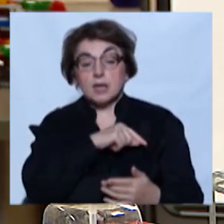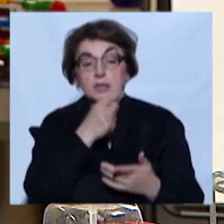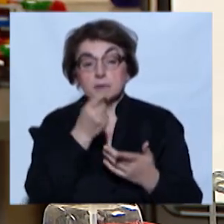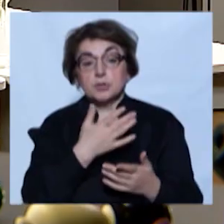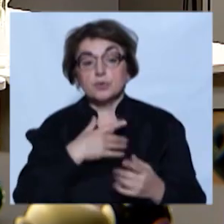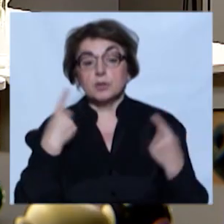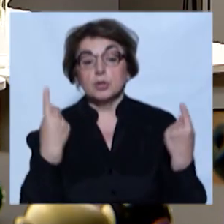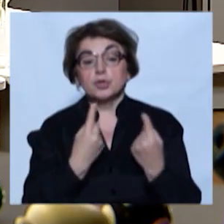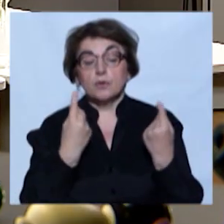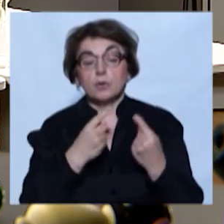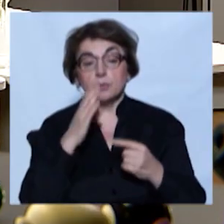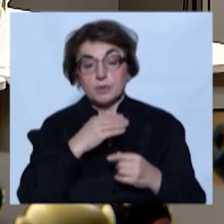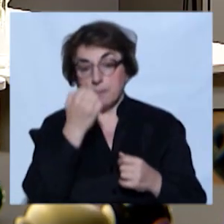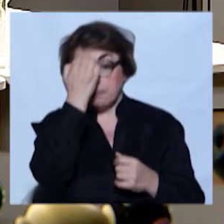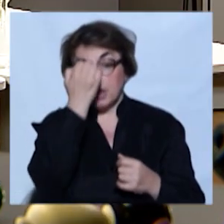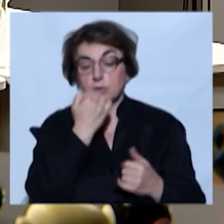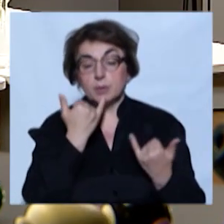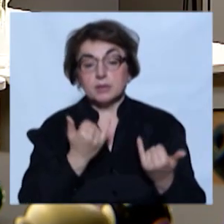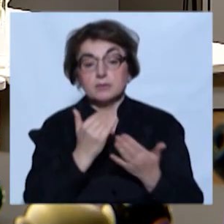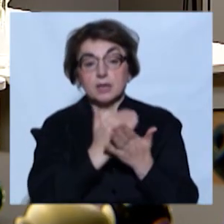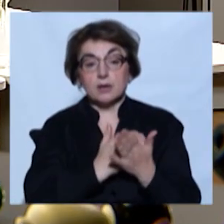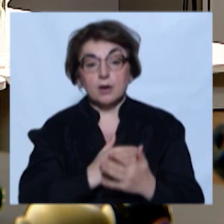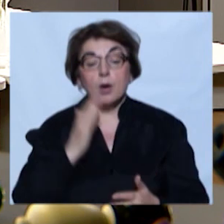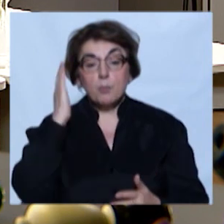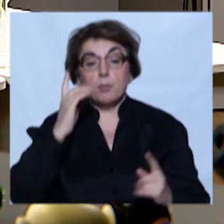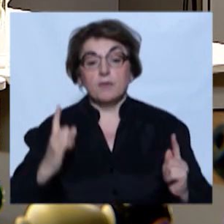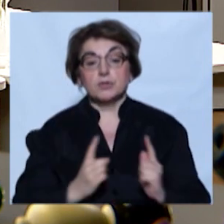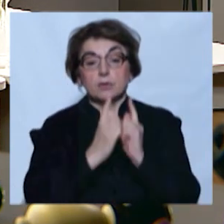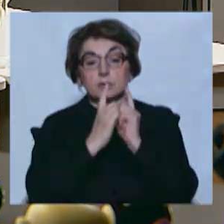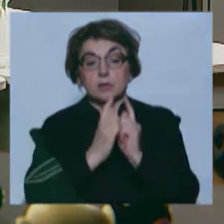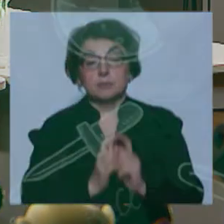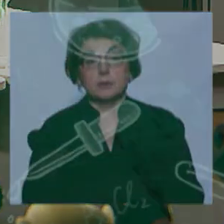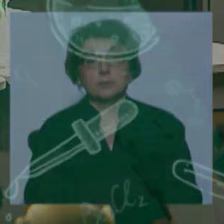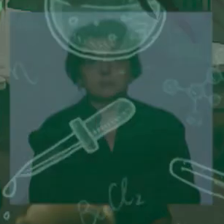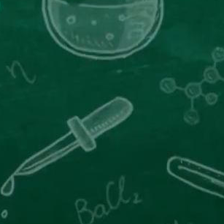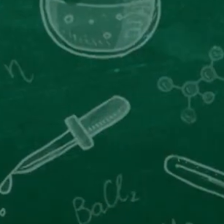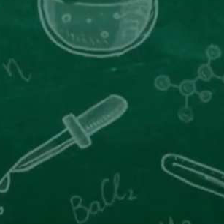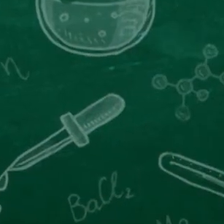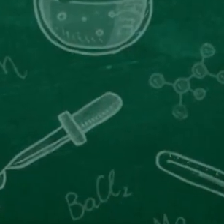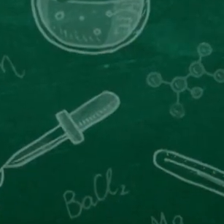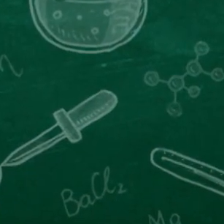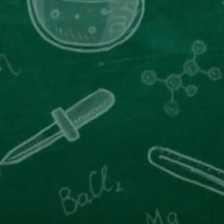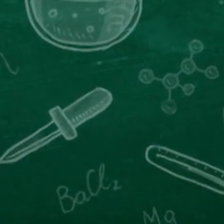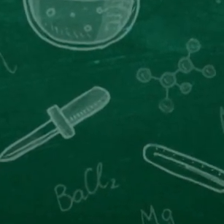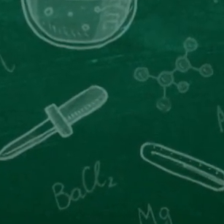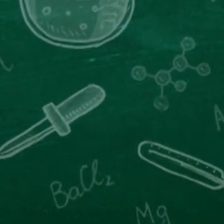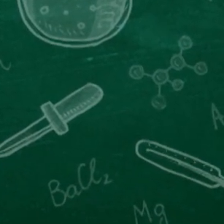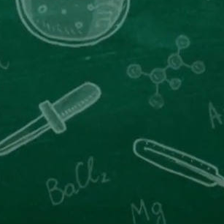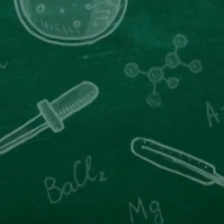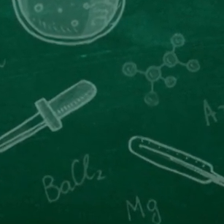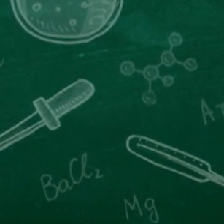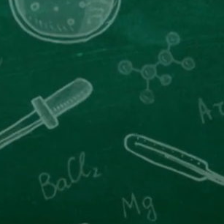ჩვენი ბუნებრივი წყლები. მადლობა დღევანდელი გაკვეთილისთვის და მომავალ შეხვედრამდე.